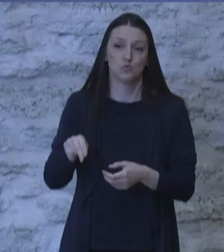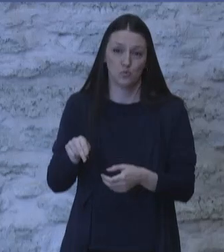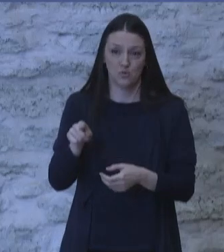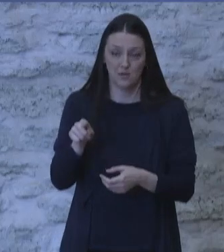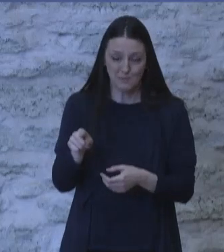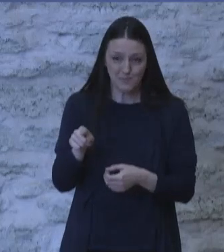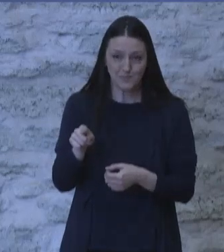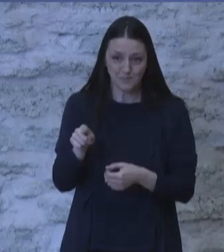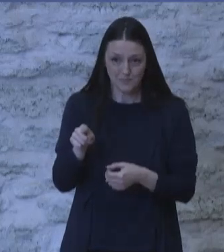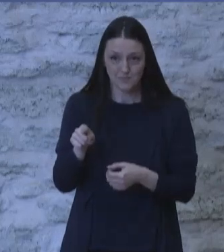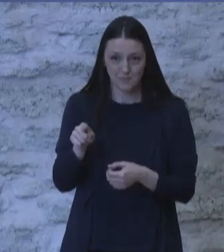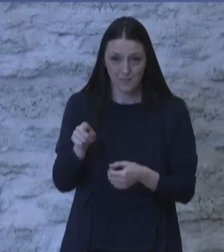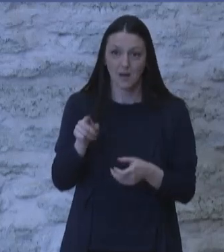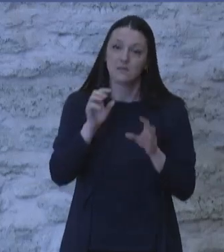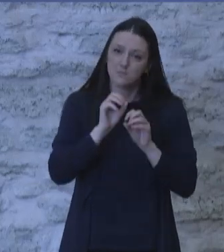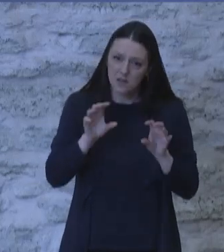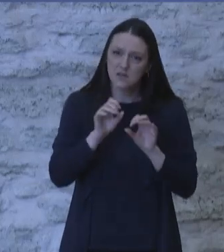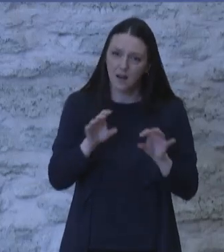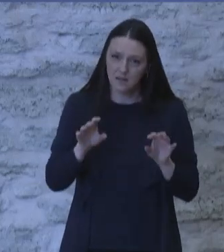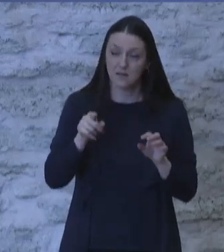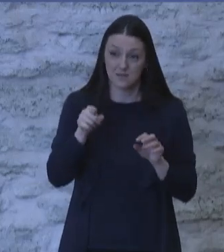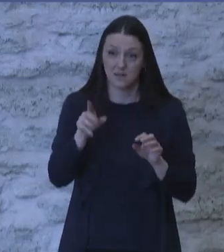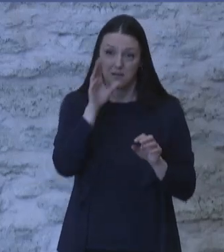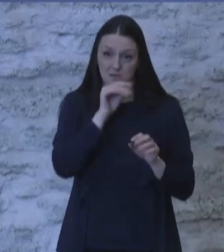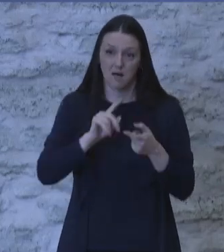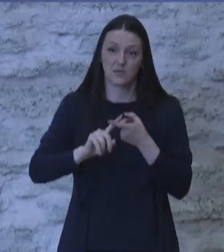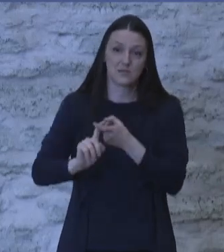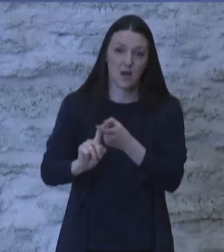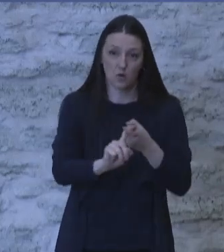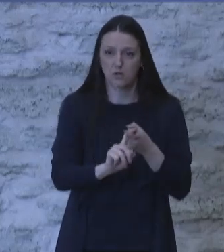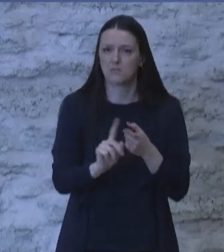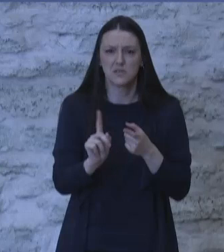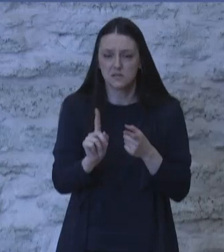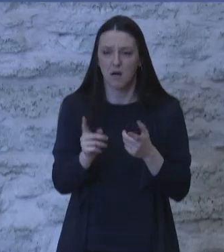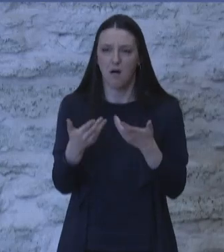tõlgenduses võimalikse oostada avatusega